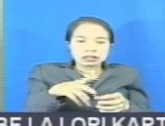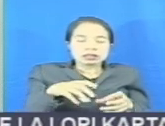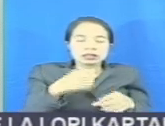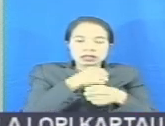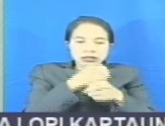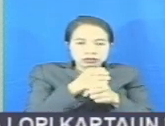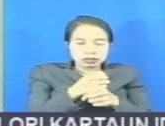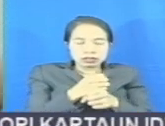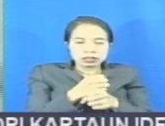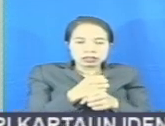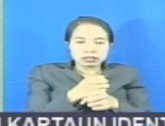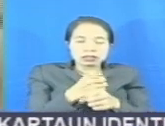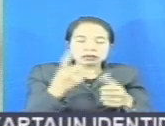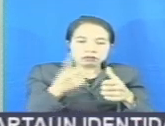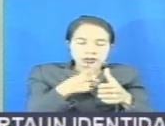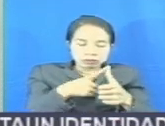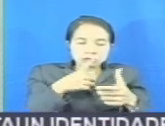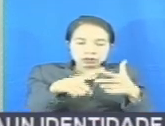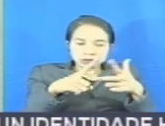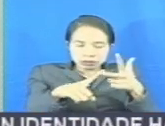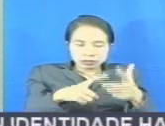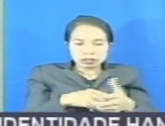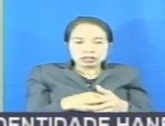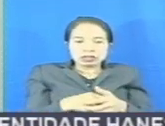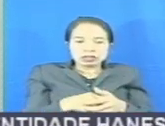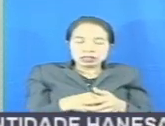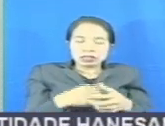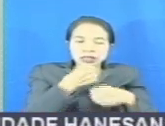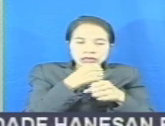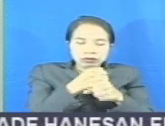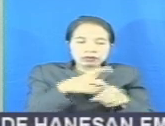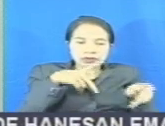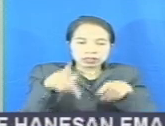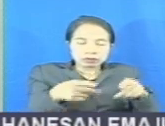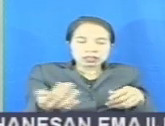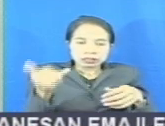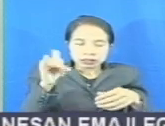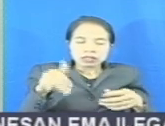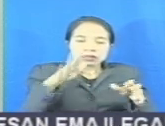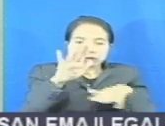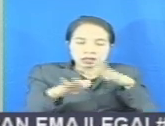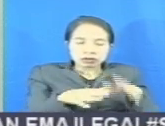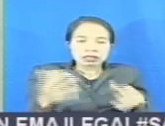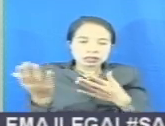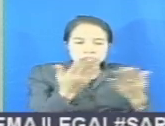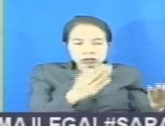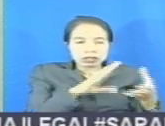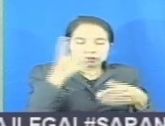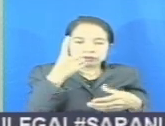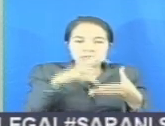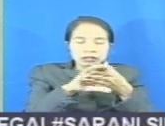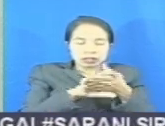tiana desde ia fase primer samane ita sensibilisation hatan komunikasi par belau ka tin kilo ka tin detan ne ne par ita bel